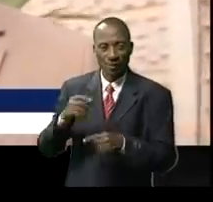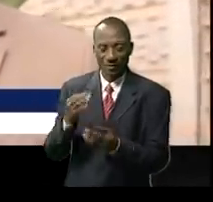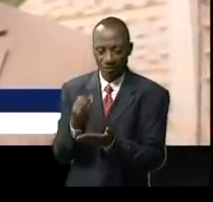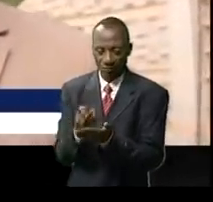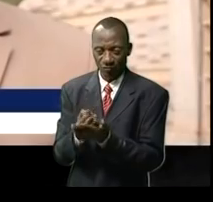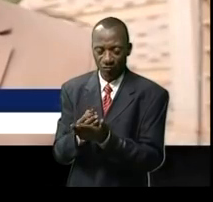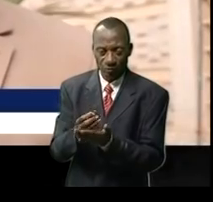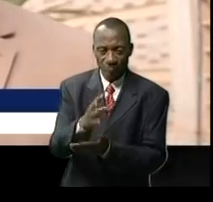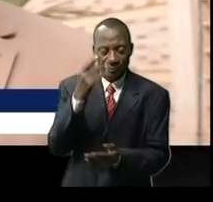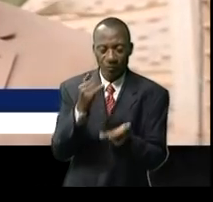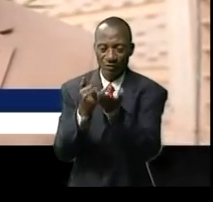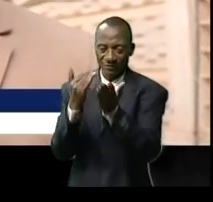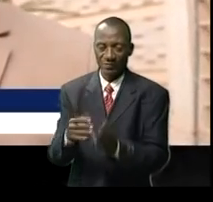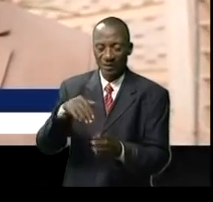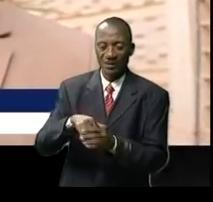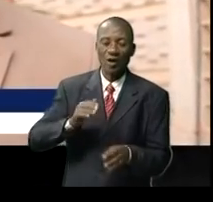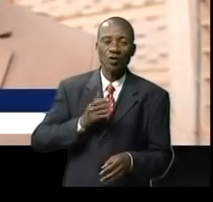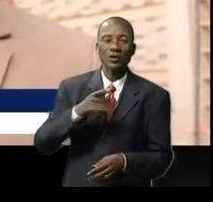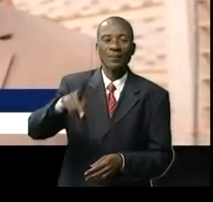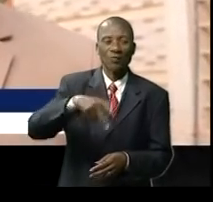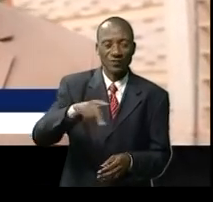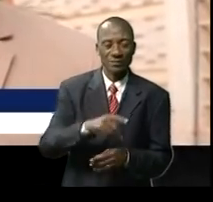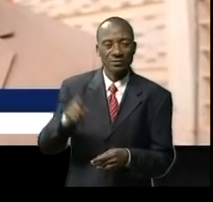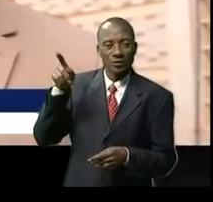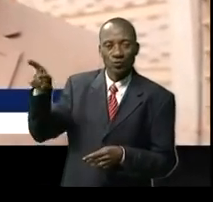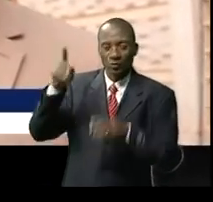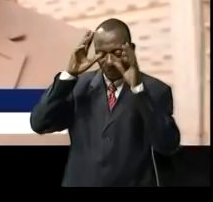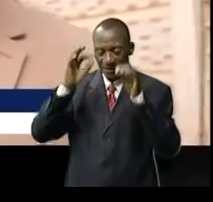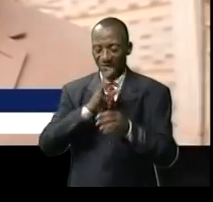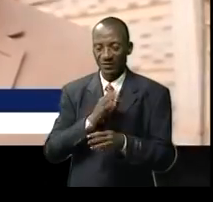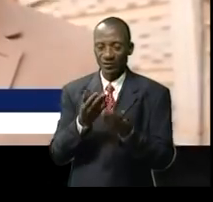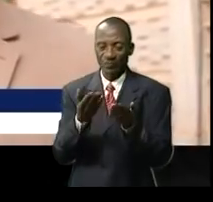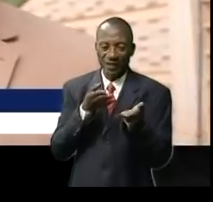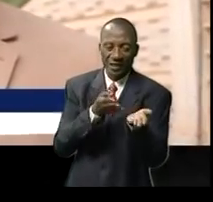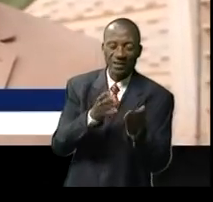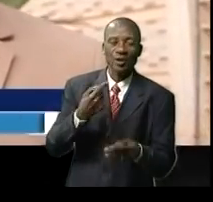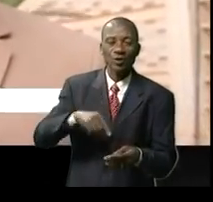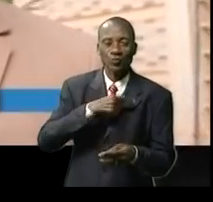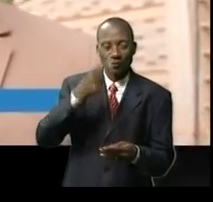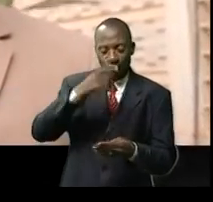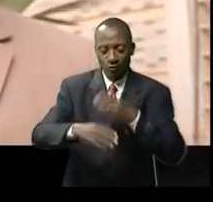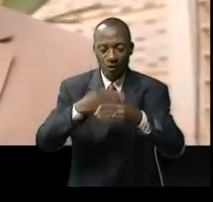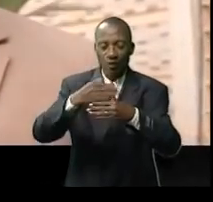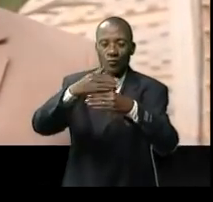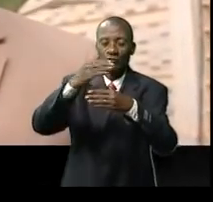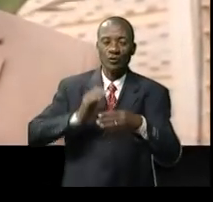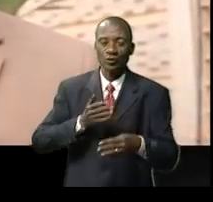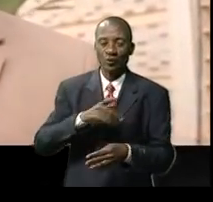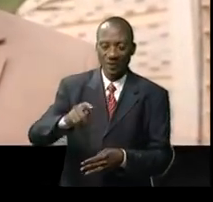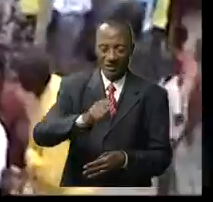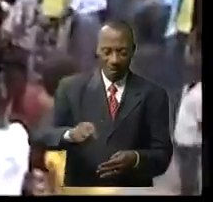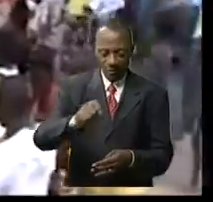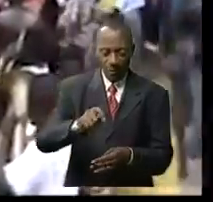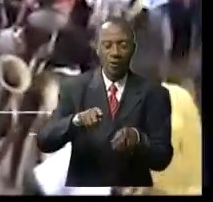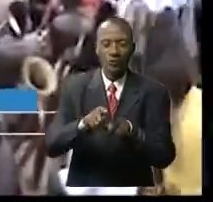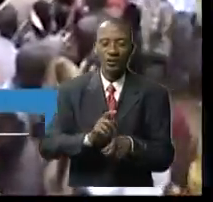province, il donne un message clair. Il veut nous aider à reconstruire notre territoire et notre province du Congo central.